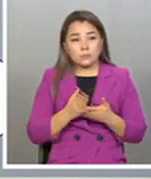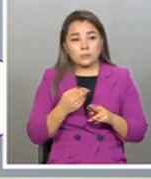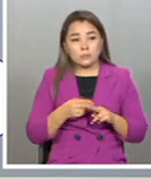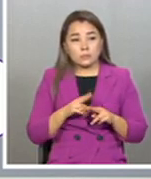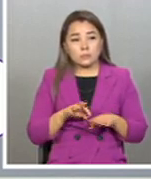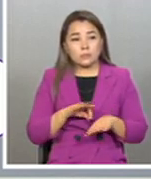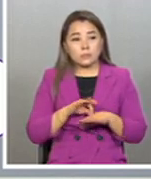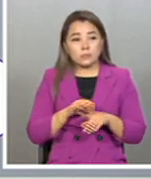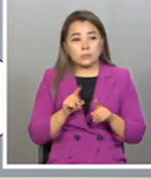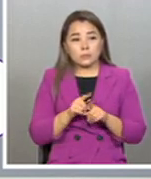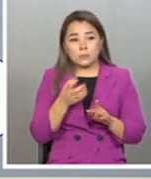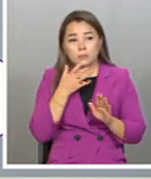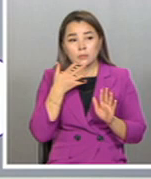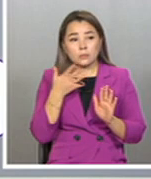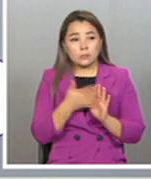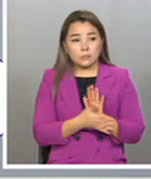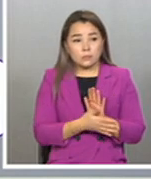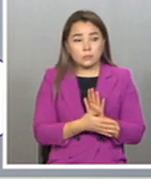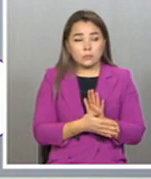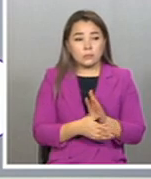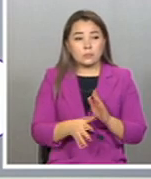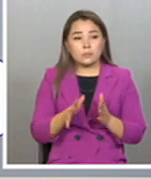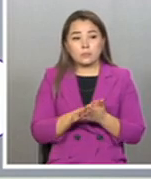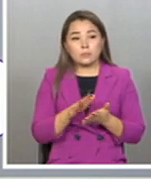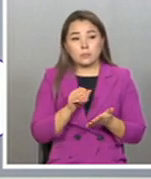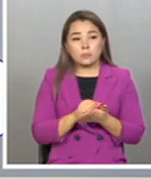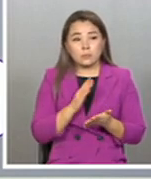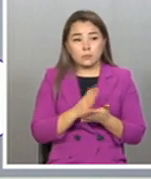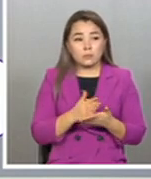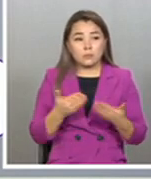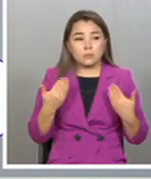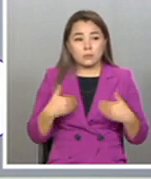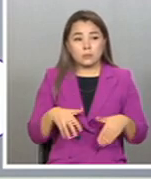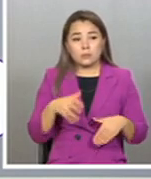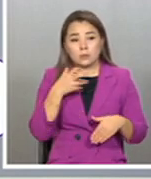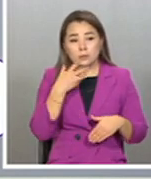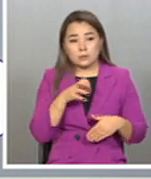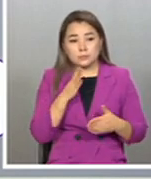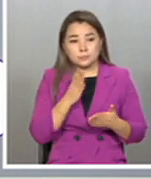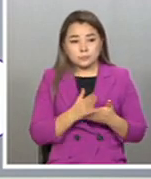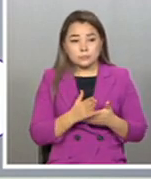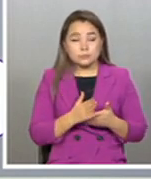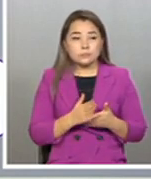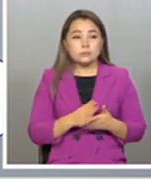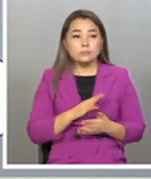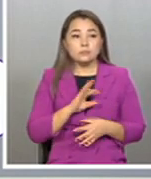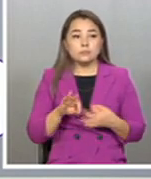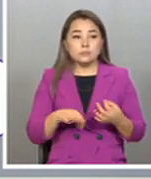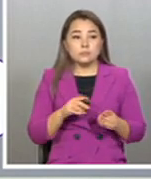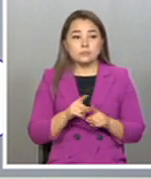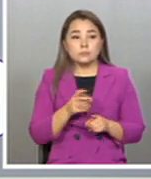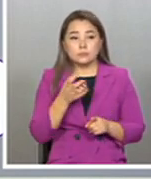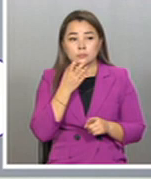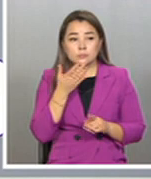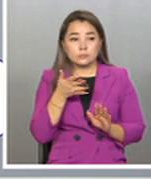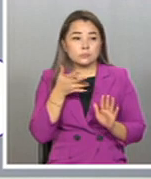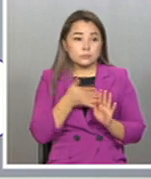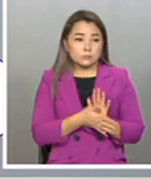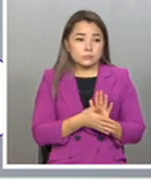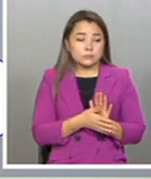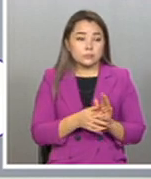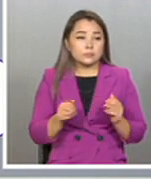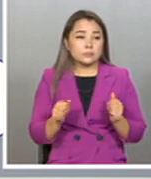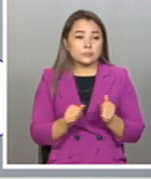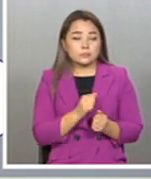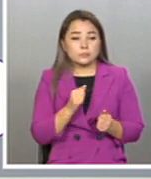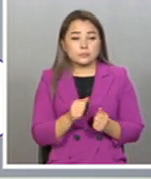берілу бұзылады және ағза қызады. Ал артық жылу белгілері ретінде, мысалға қапырық кезінде